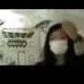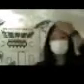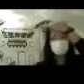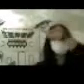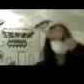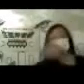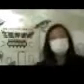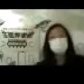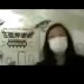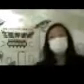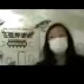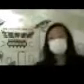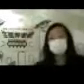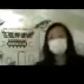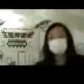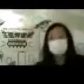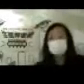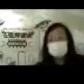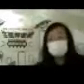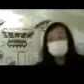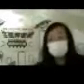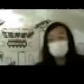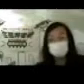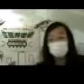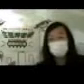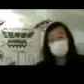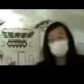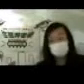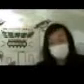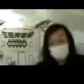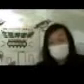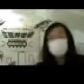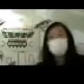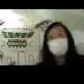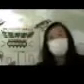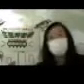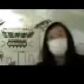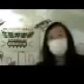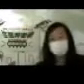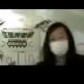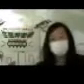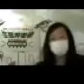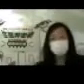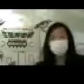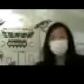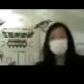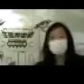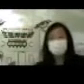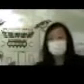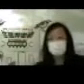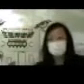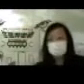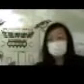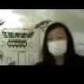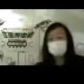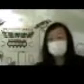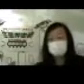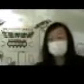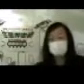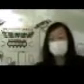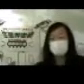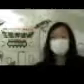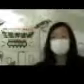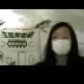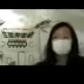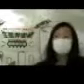就会系嗰棵榕树慢慢生长嘅时候咧，佢系有机会咧去绞杀咗嗰棵树